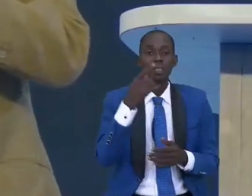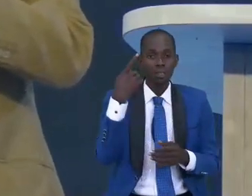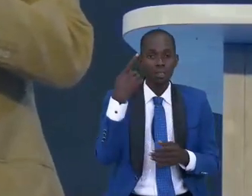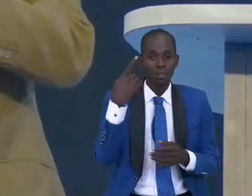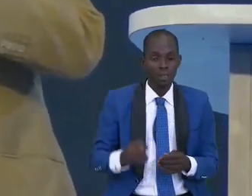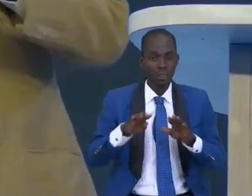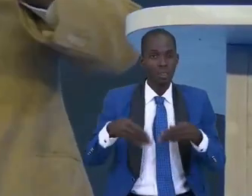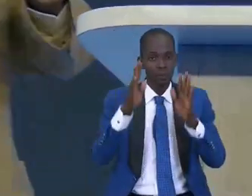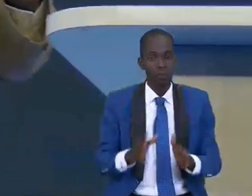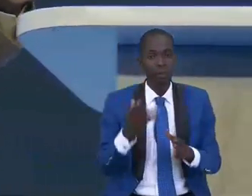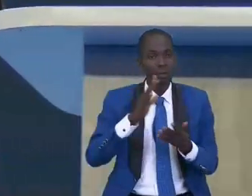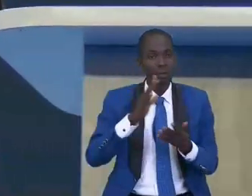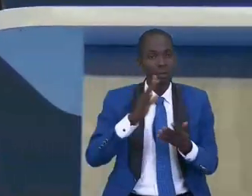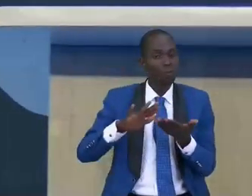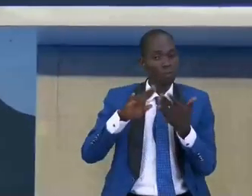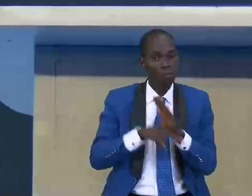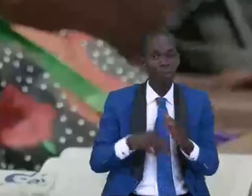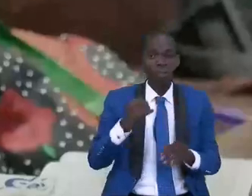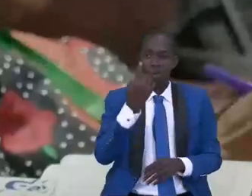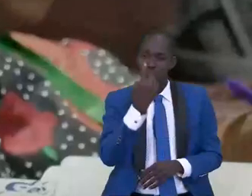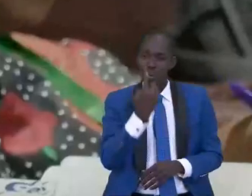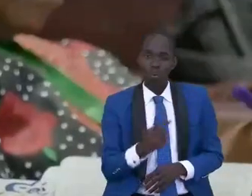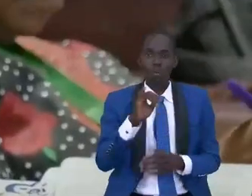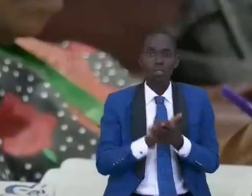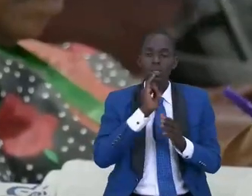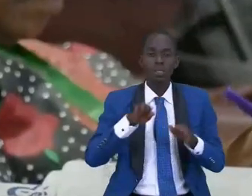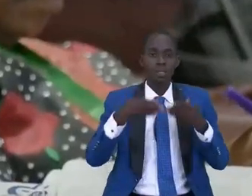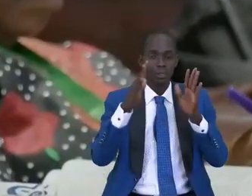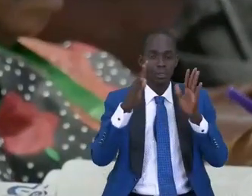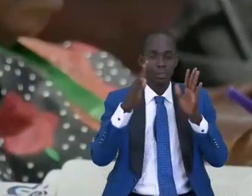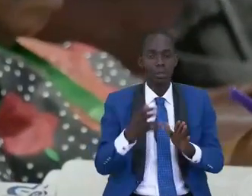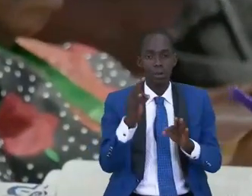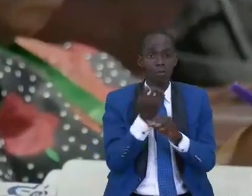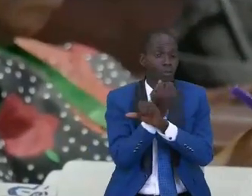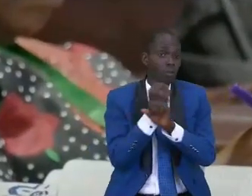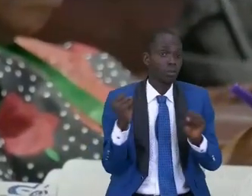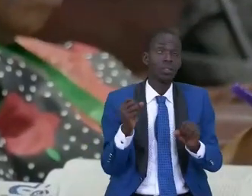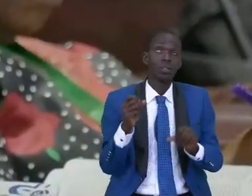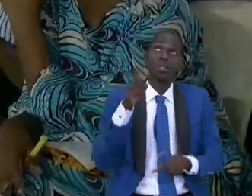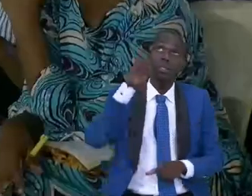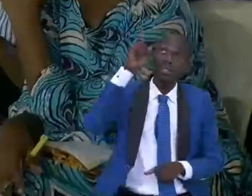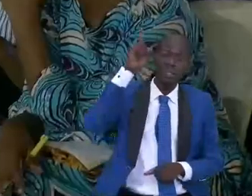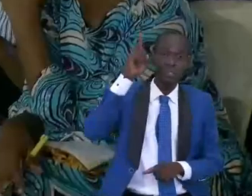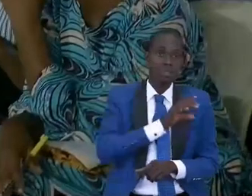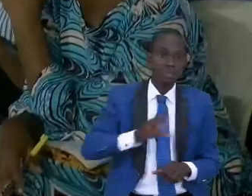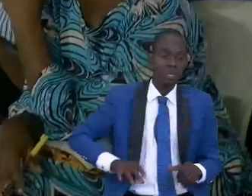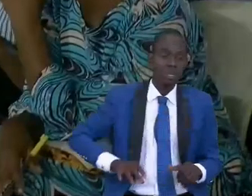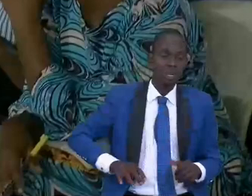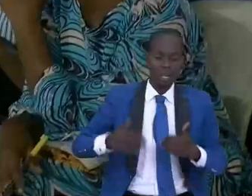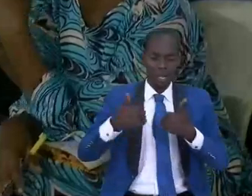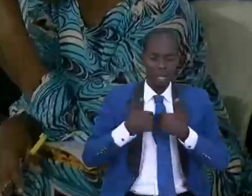élevé. Il est la seule source du pardon, du salut. Dieu l'a